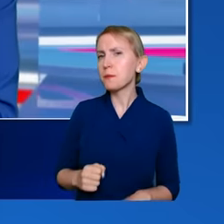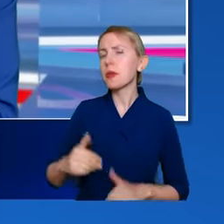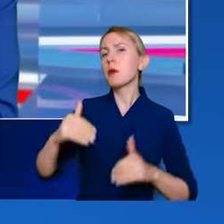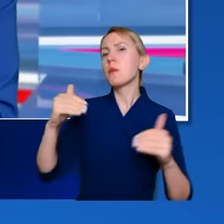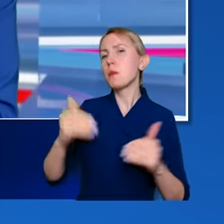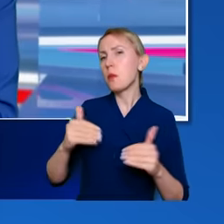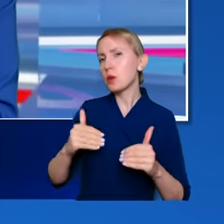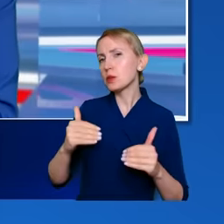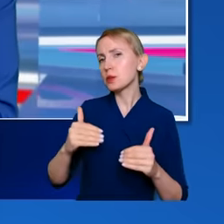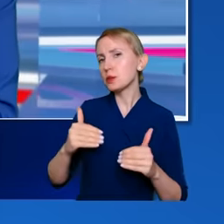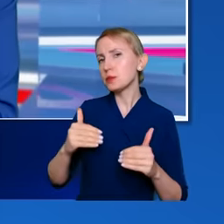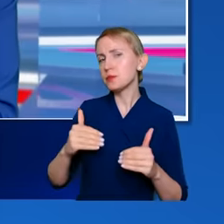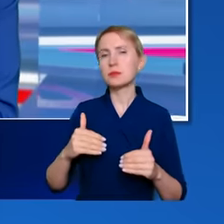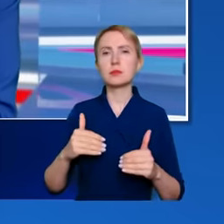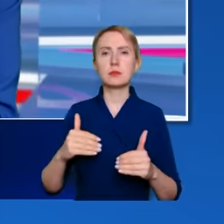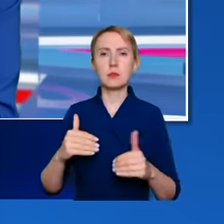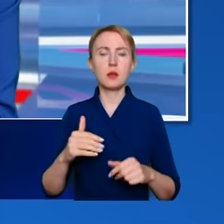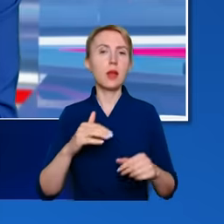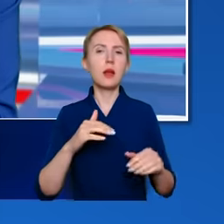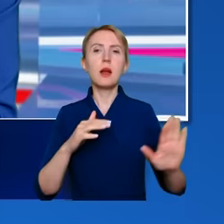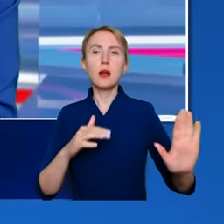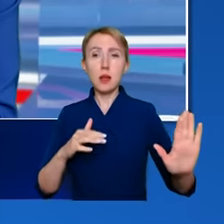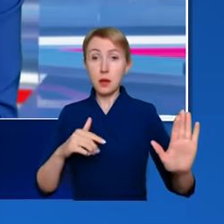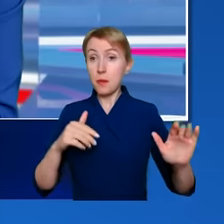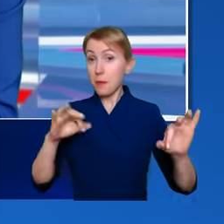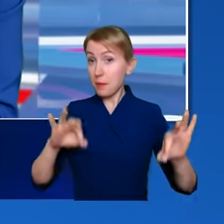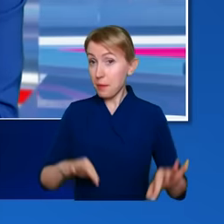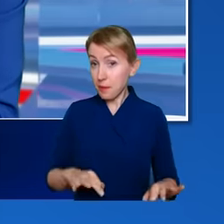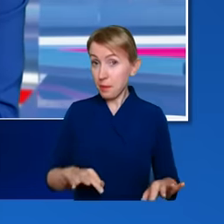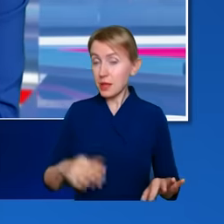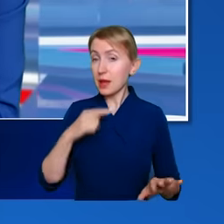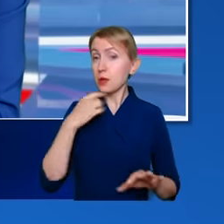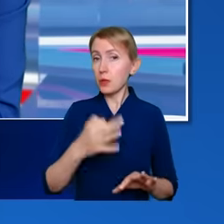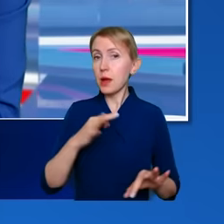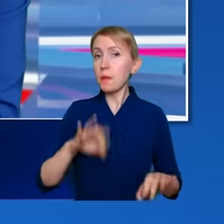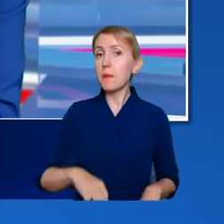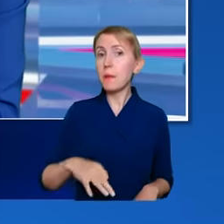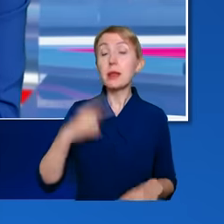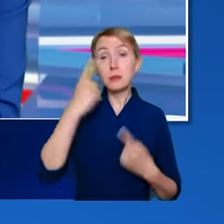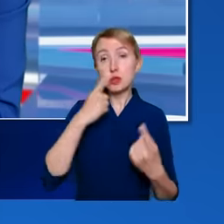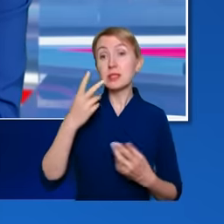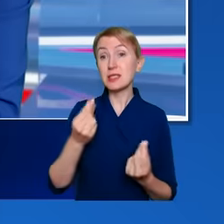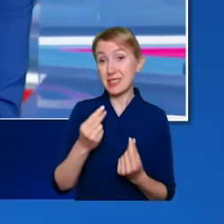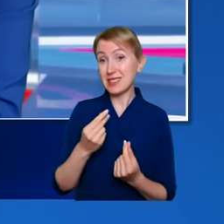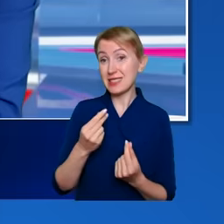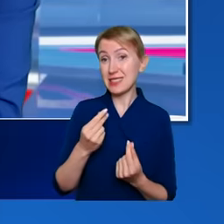panie pośle, nie zgodzę się absolutnie ale z tym, że... Czyli pan, ale przepraszam, ja tylko dopytam. Czyli pana zdaniem ceny będą